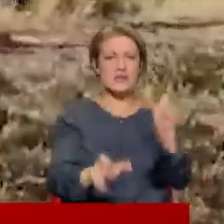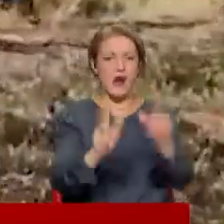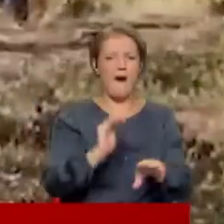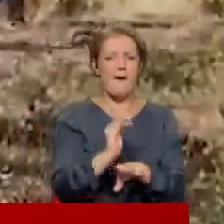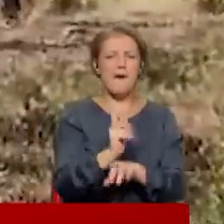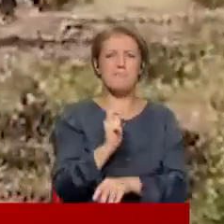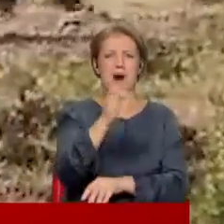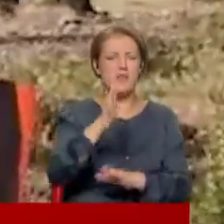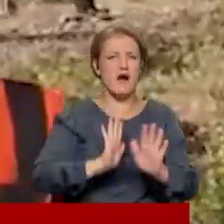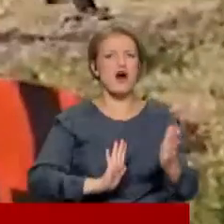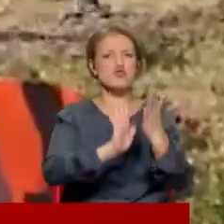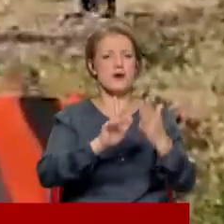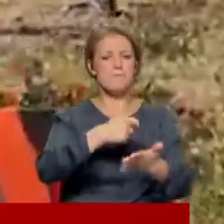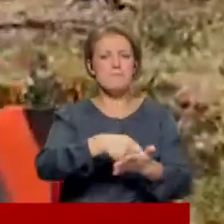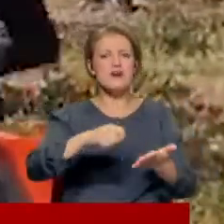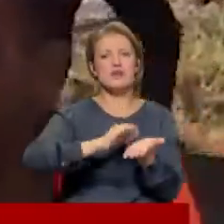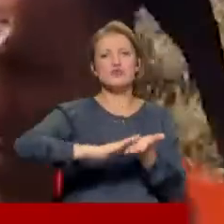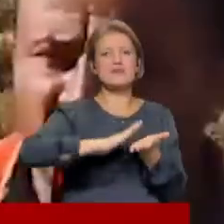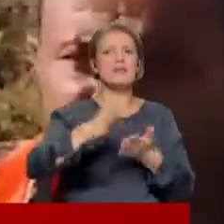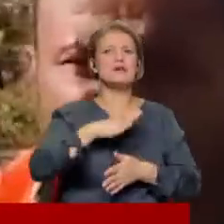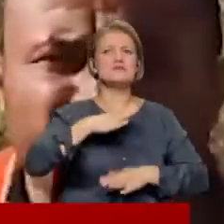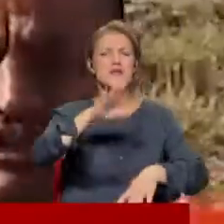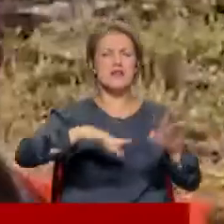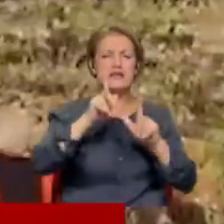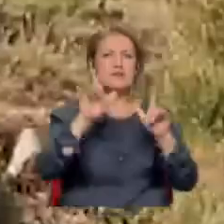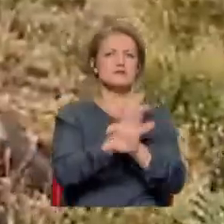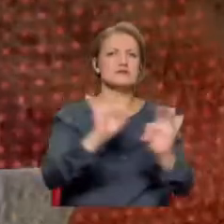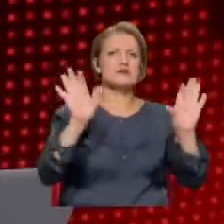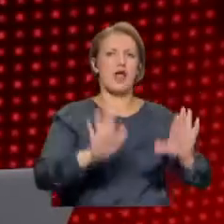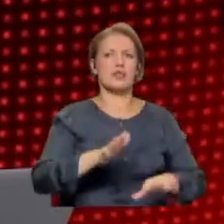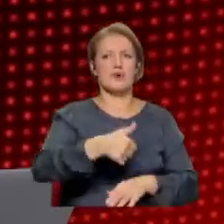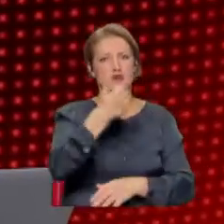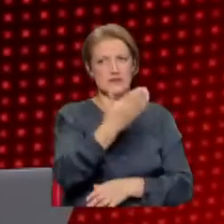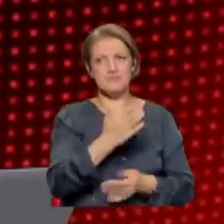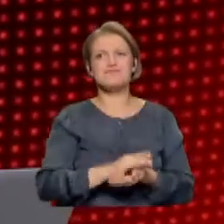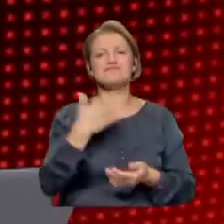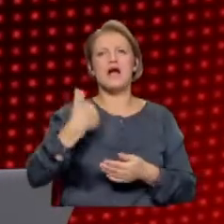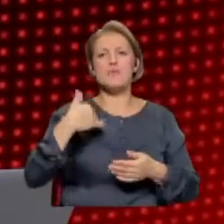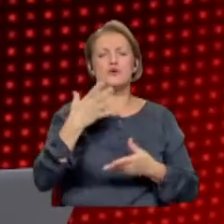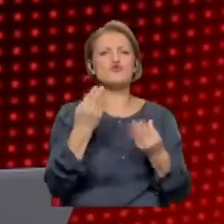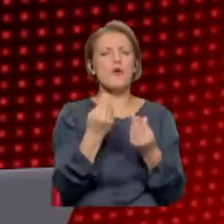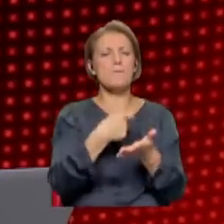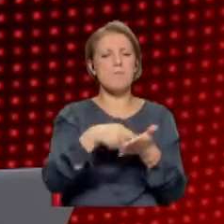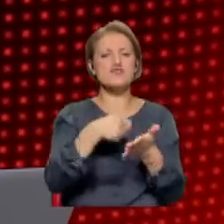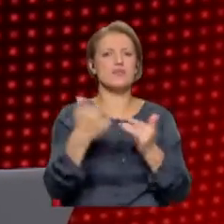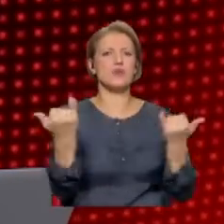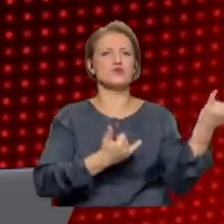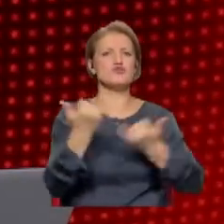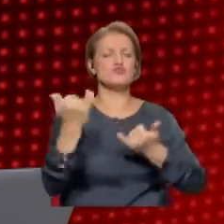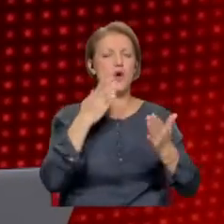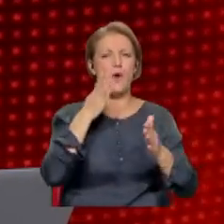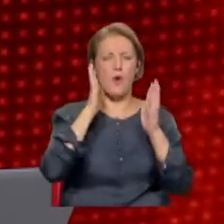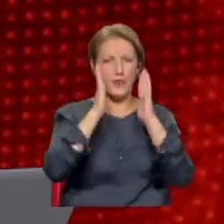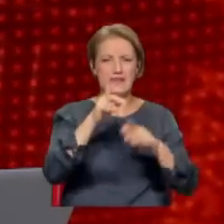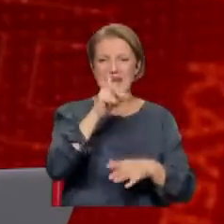hayat pahalılığına karşı maaşlarında düzenleme taleplerine sessiz. Kamuda çoklu maaş tartışmasının